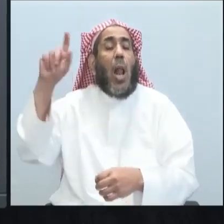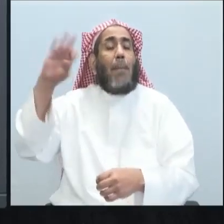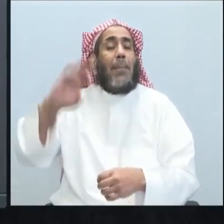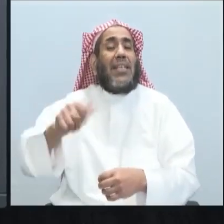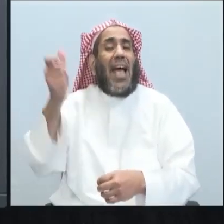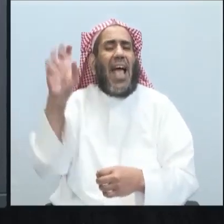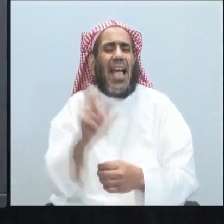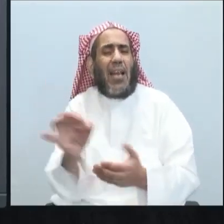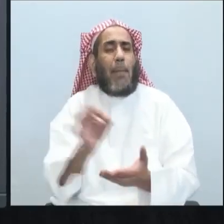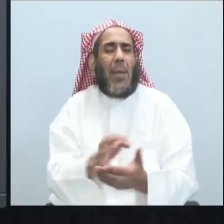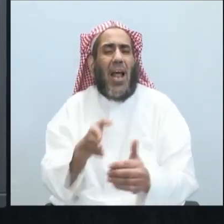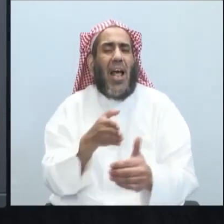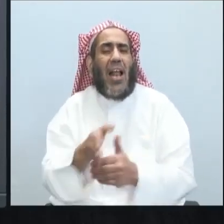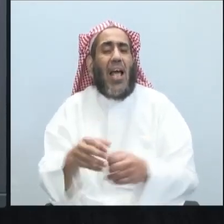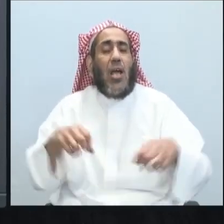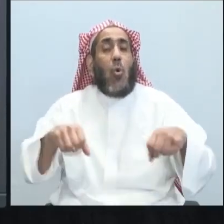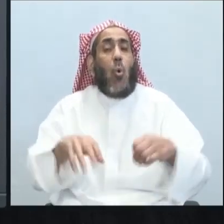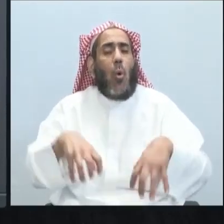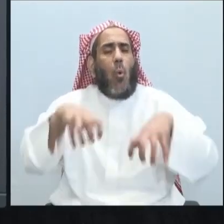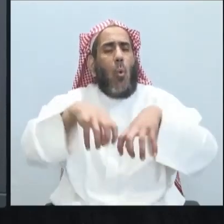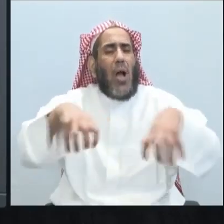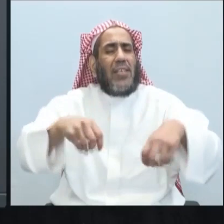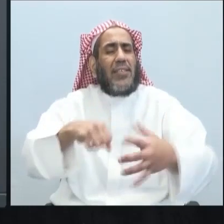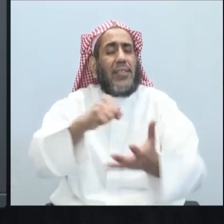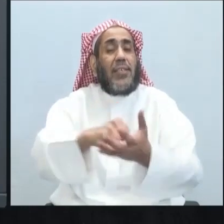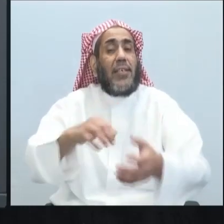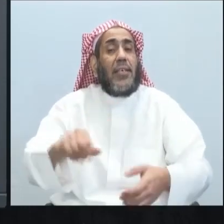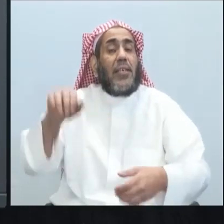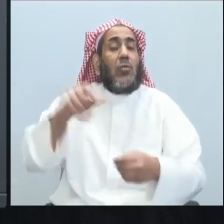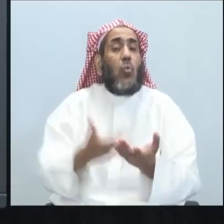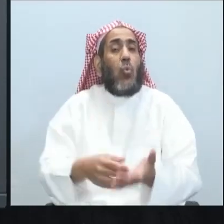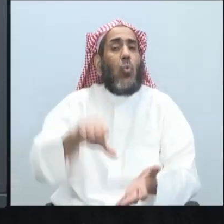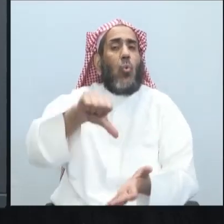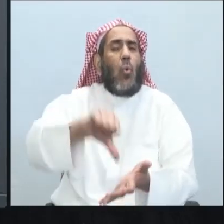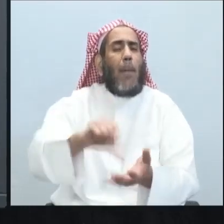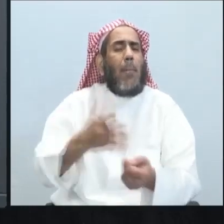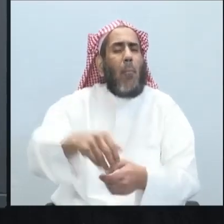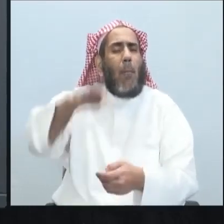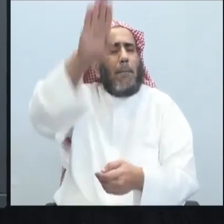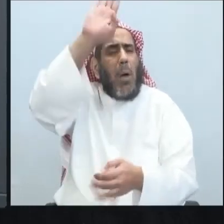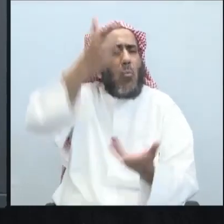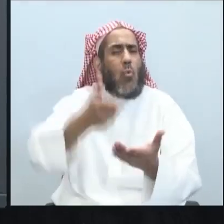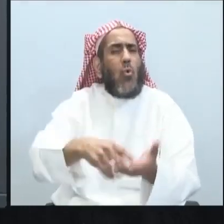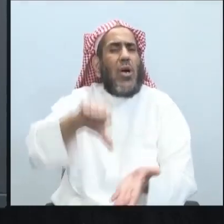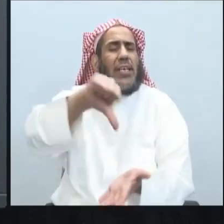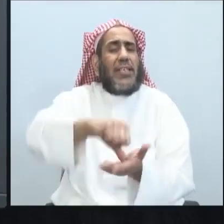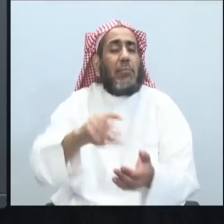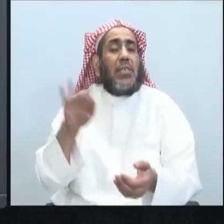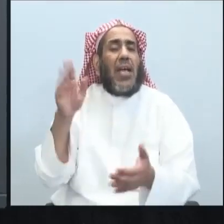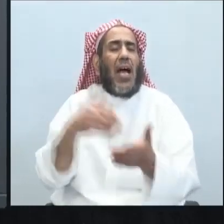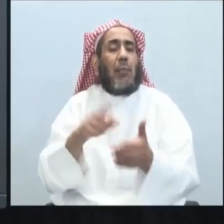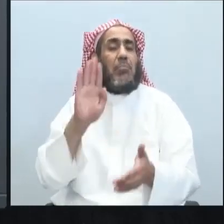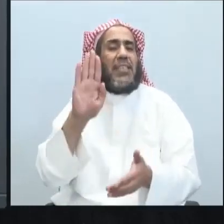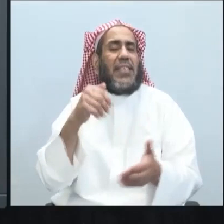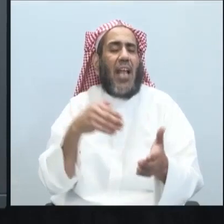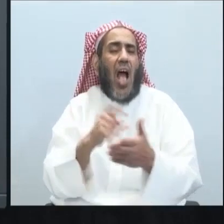شرق مدين مر على على ايوان كسرى فلما راى هذا الايوان وصفه في قصيدته السينيه مشهوره في بالصينيه